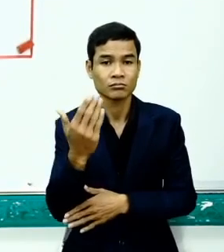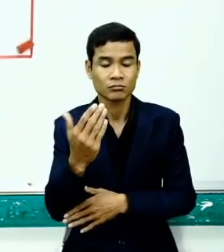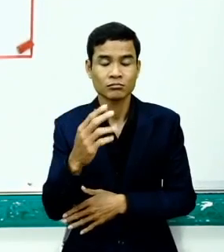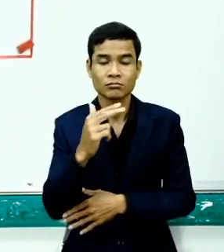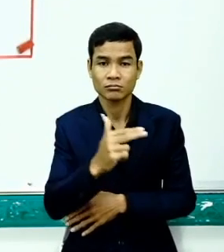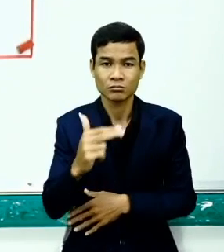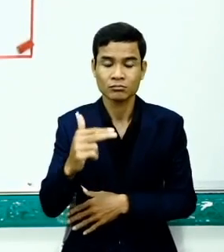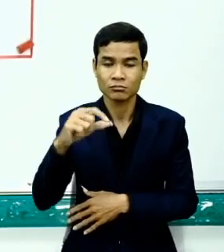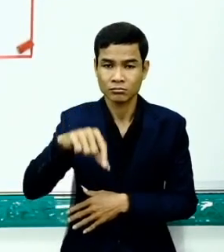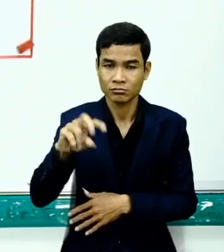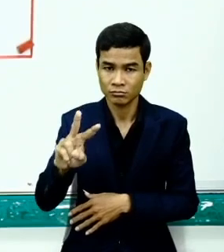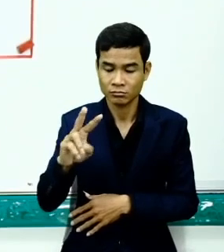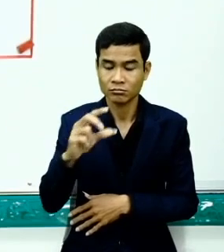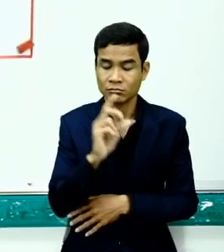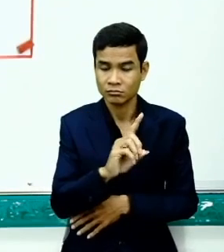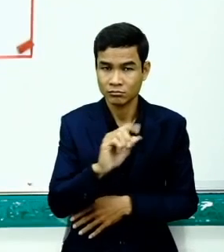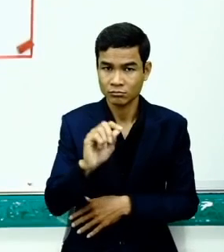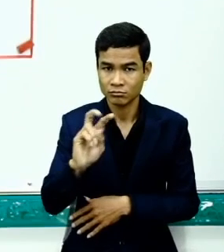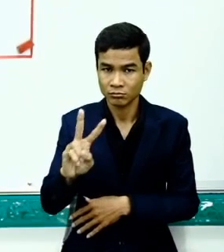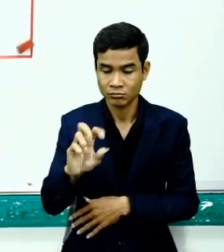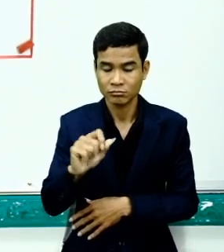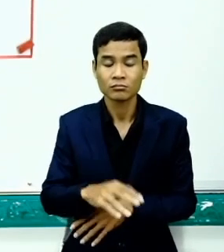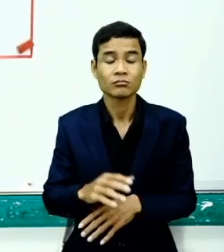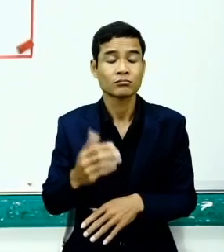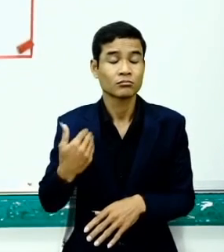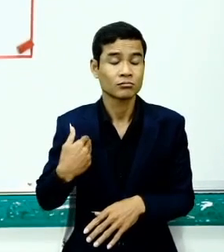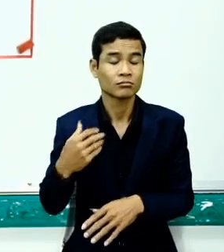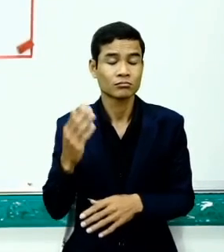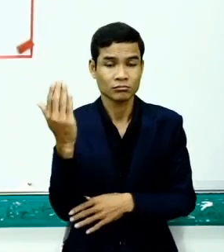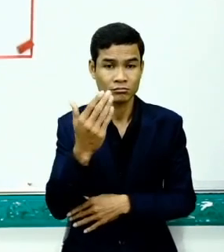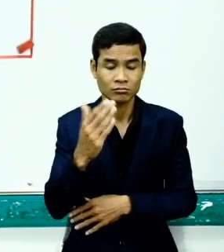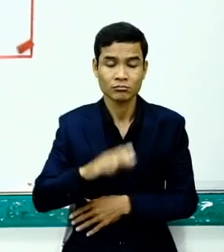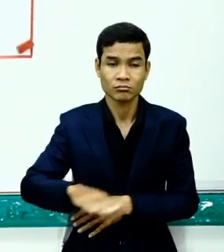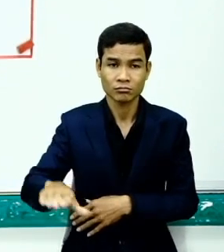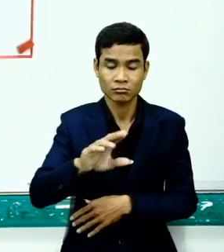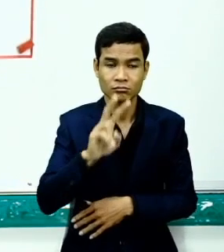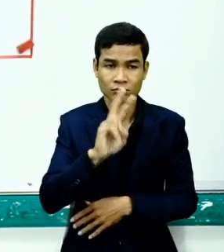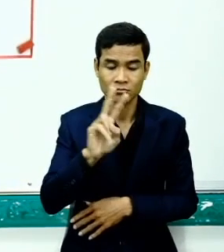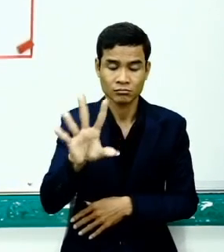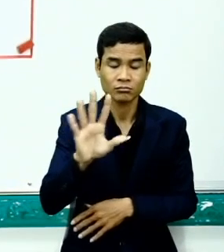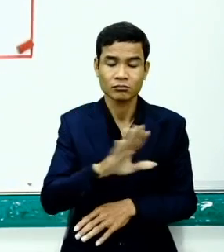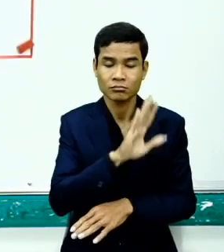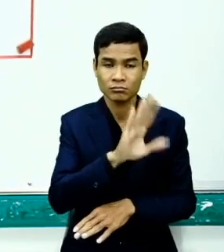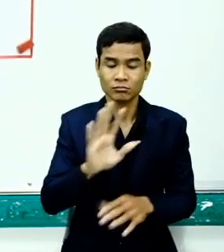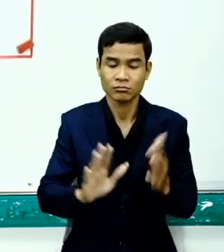ទស្សន៍ Total Copy ទូរទស្សន៍ដេជោ DTV និងតាមបណ្ដាញទូរទស្សន៍ខ្សែកាបនានាក្នុងប្រ